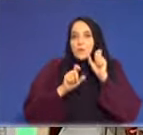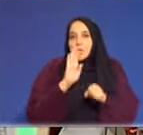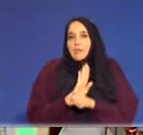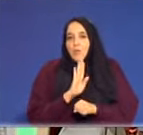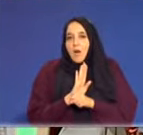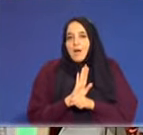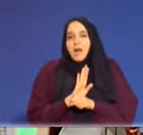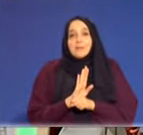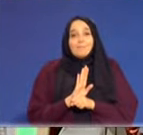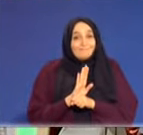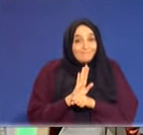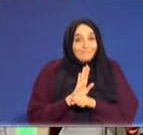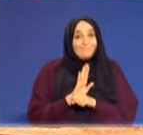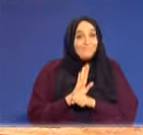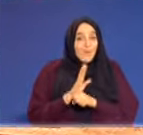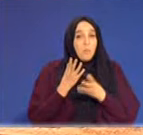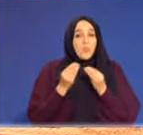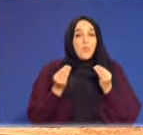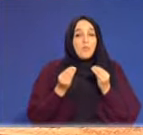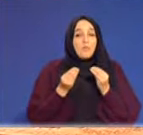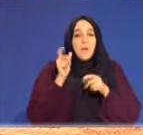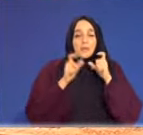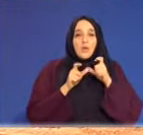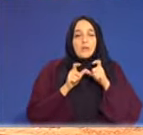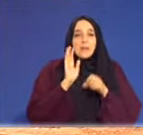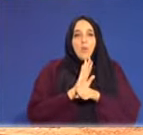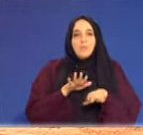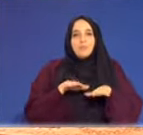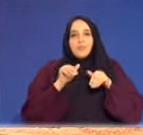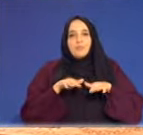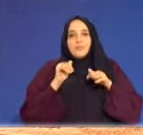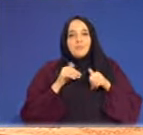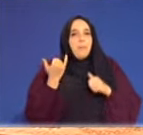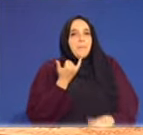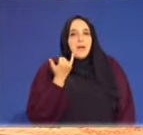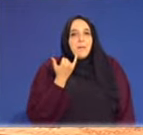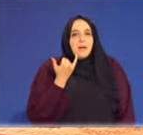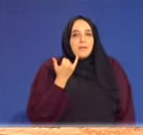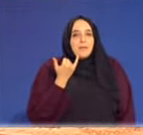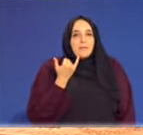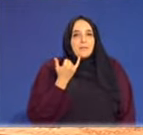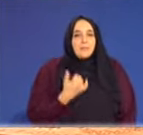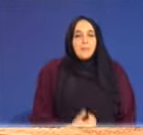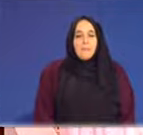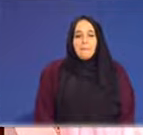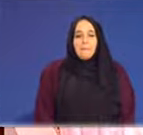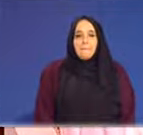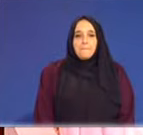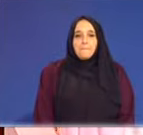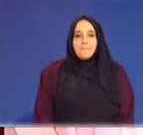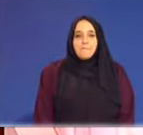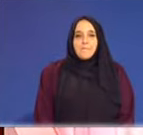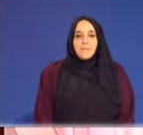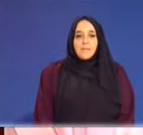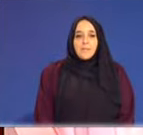الشهود يكون هناك عزوف عن الإشهاد وعن الإدلاء بشهادة الحق.